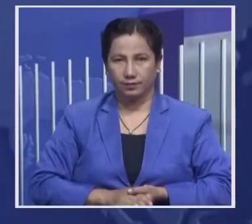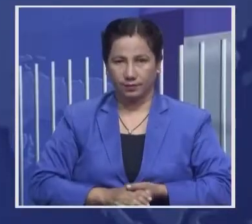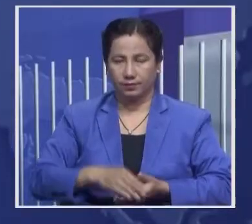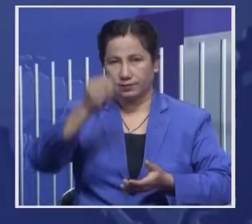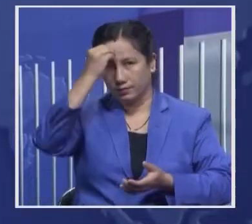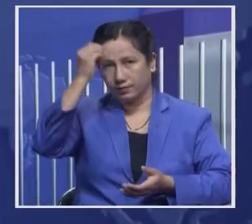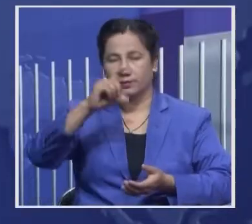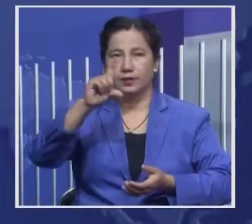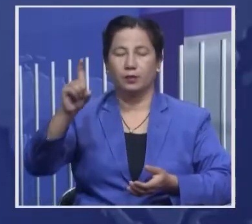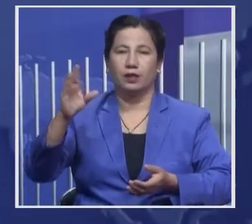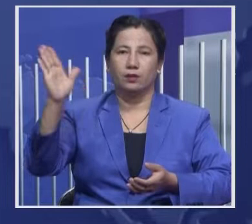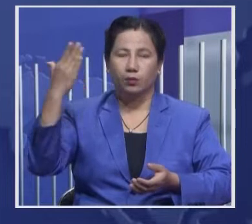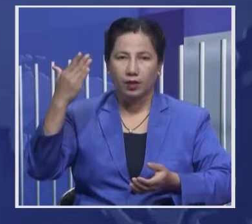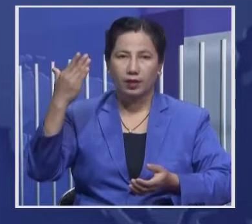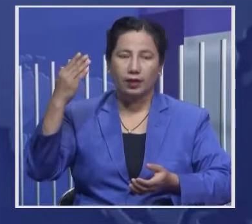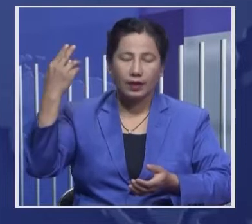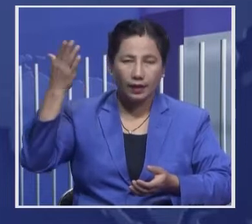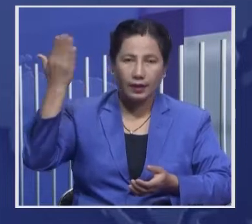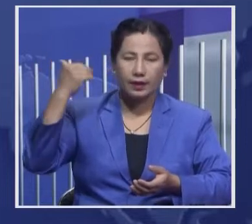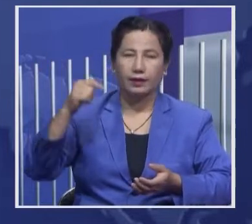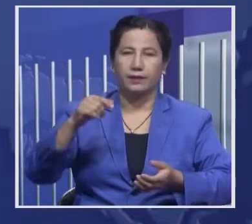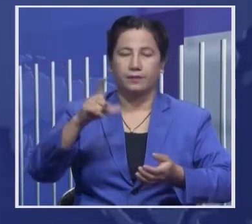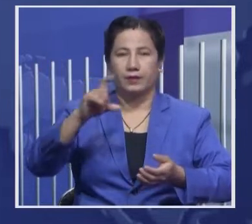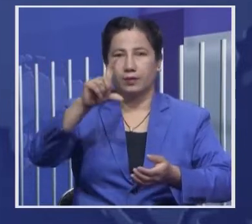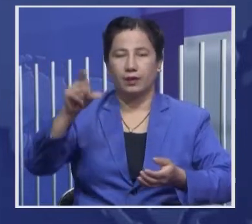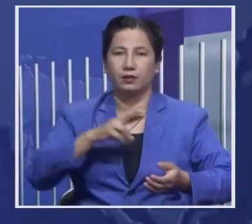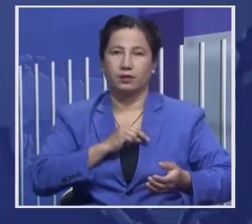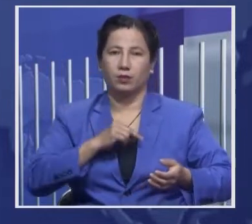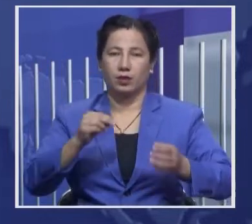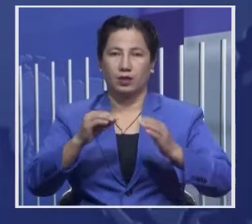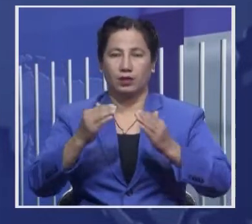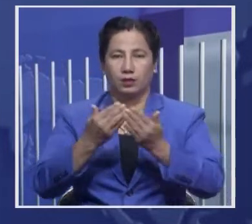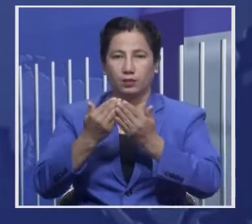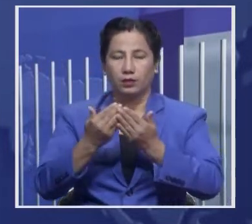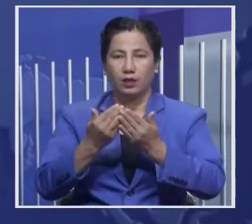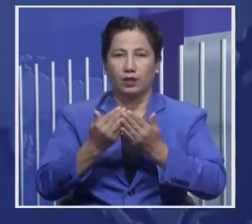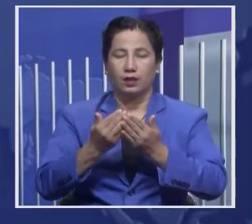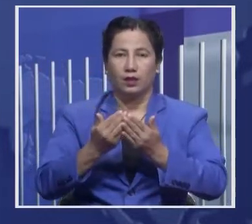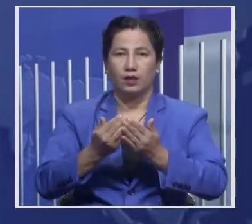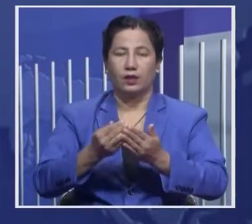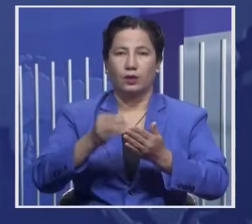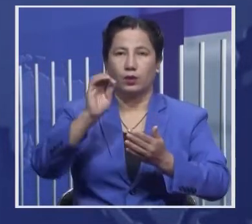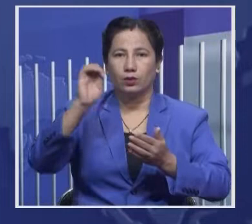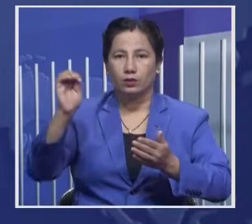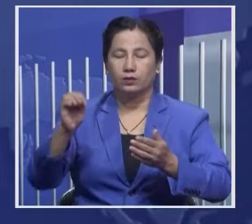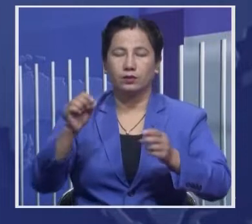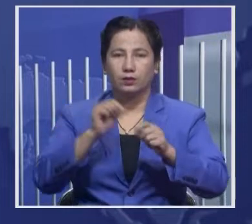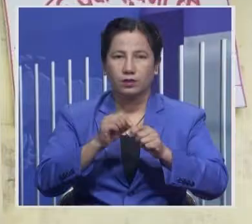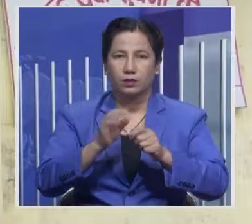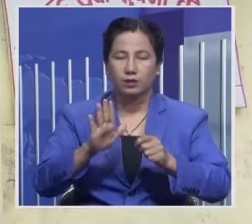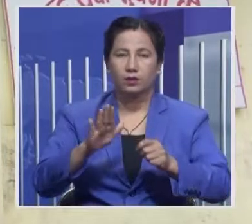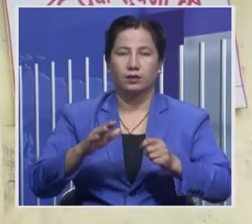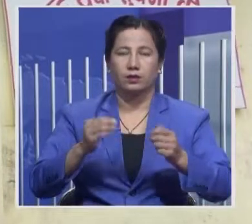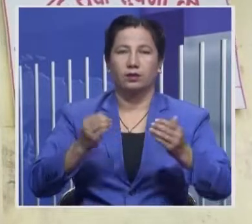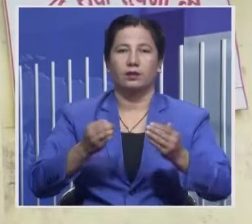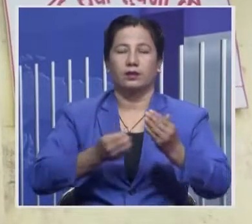पश्चिम नेपालको पहिलो पुस्तकालयका रूपमा चिनिएको नेपालगञ्जको महेन्द्र पुस्तकालयले अमृत महोत्सव मनाउने भएको छ। स्थापनाको